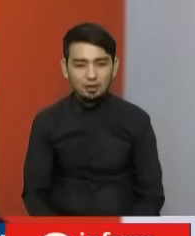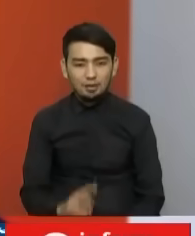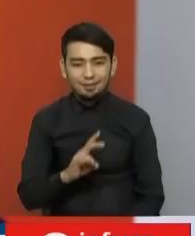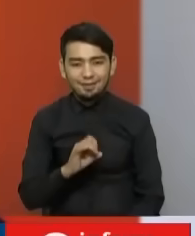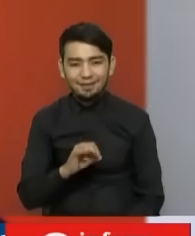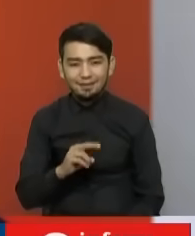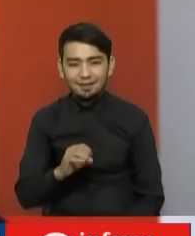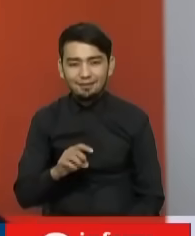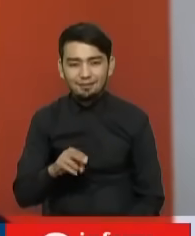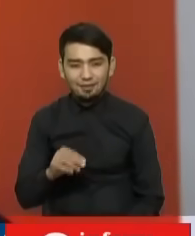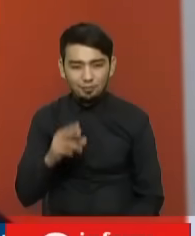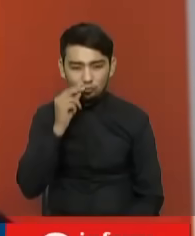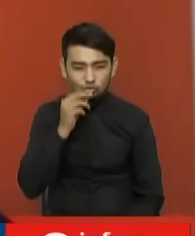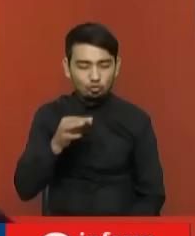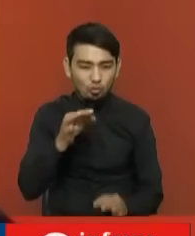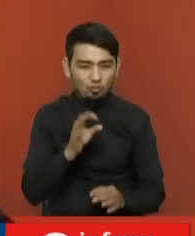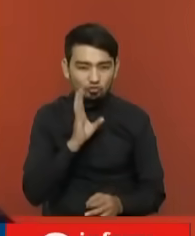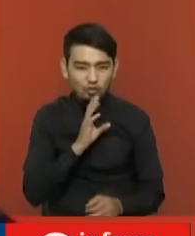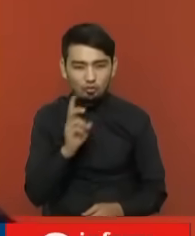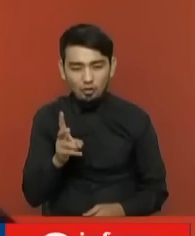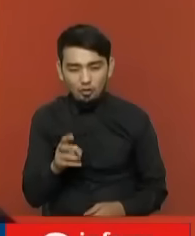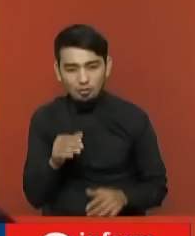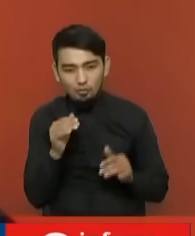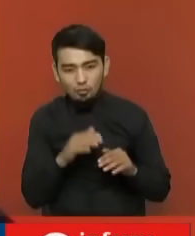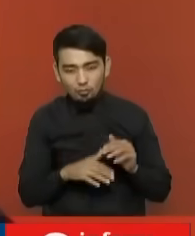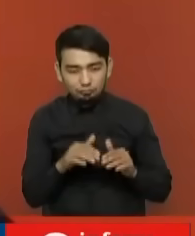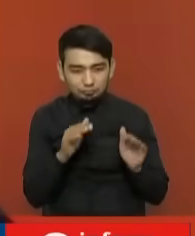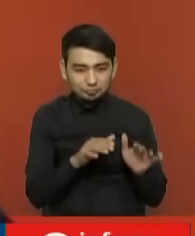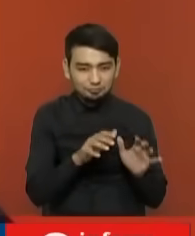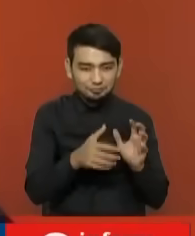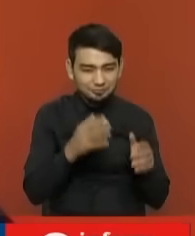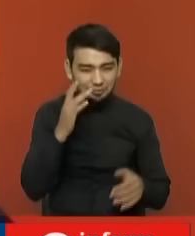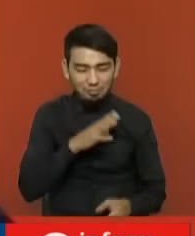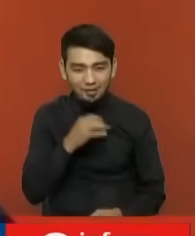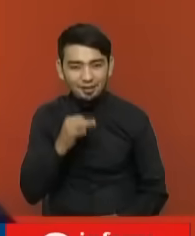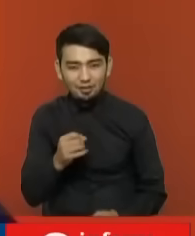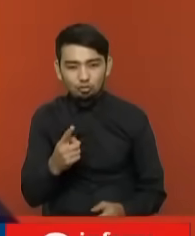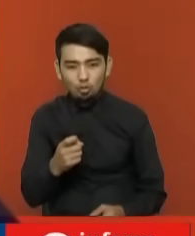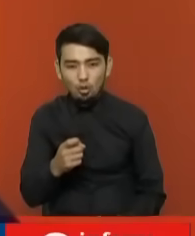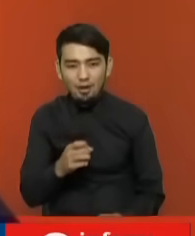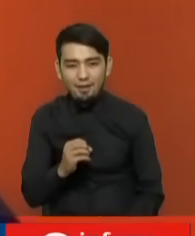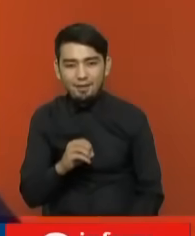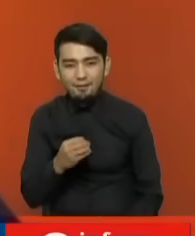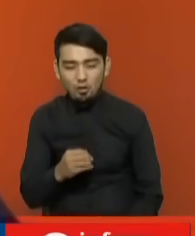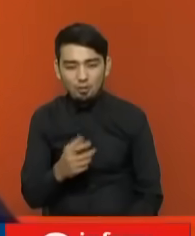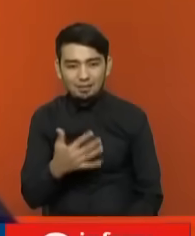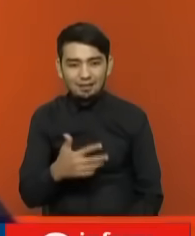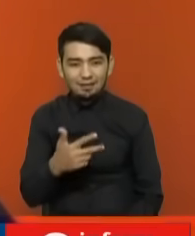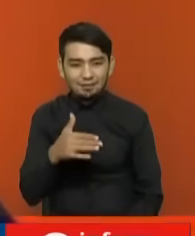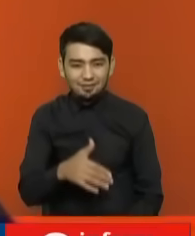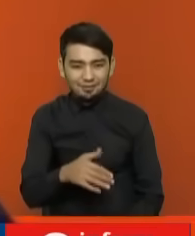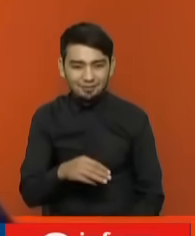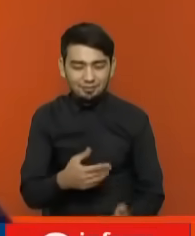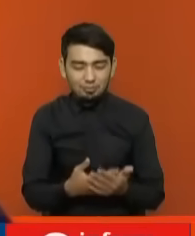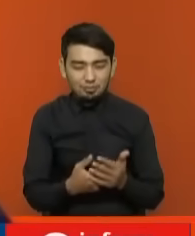Нидерландыда ер адам қоғамдық орында әйелге қырындап, тиіскені үшін 100 евро, яғни 53 мың теңге айыппұл арқалады. Жергілікті